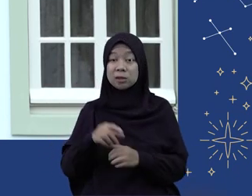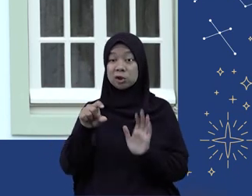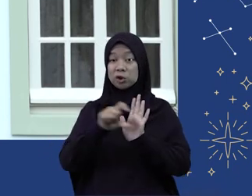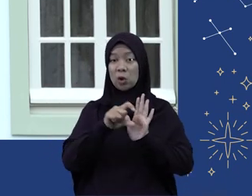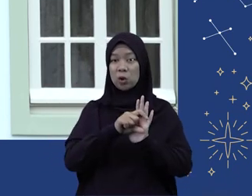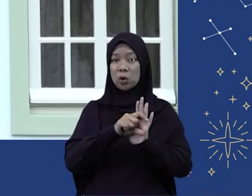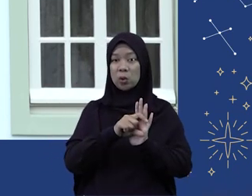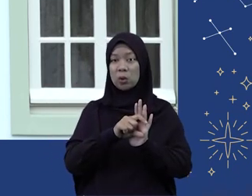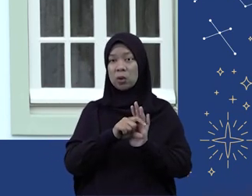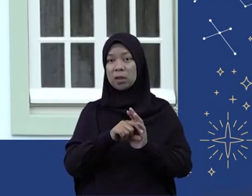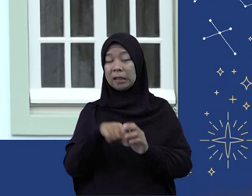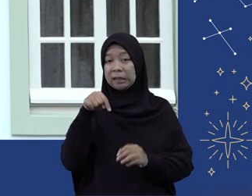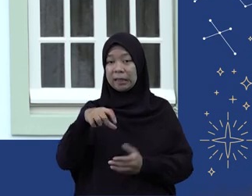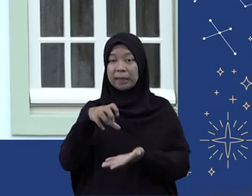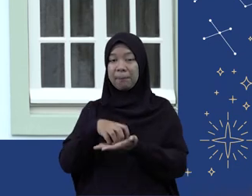saya